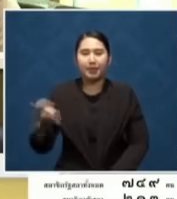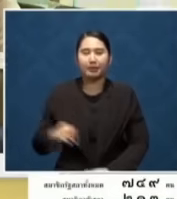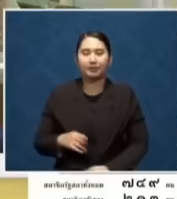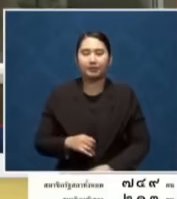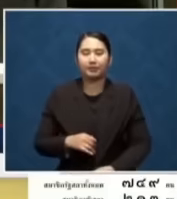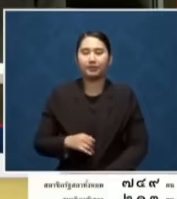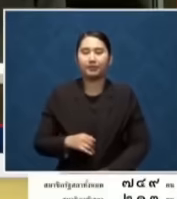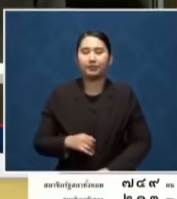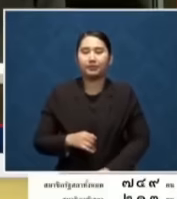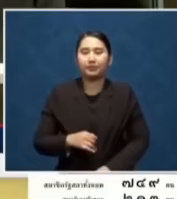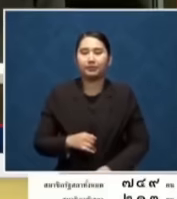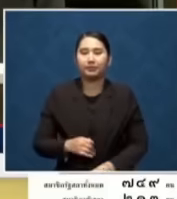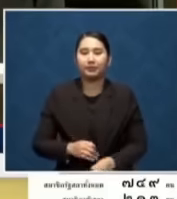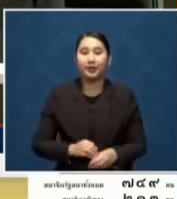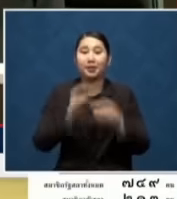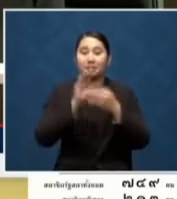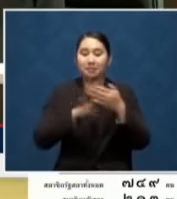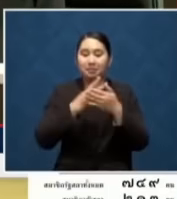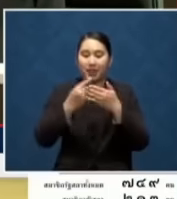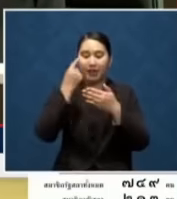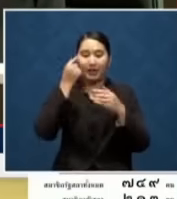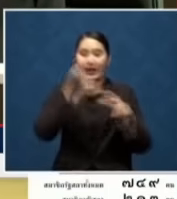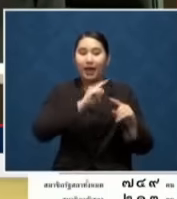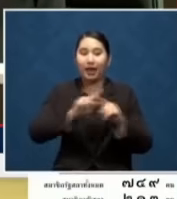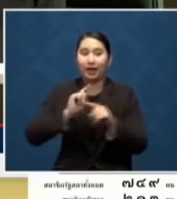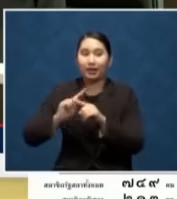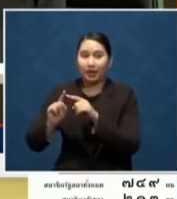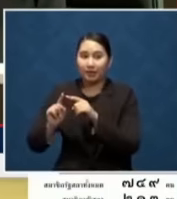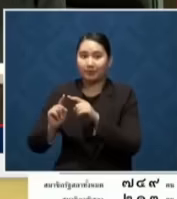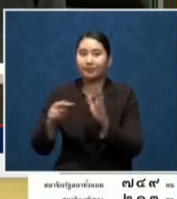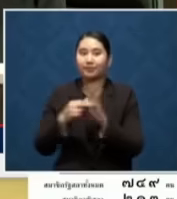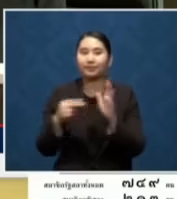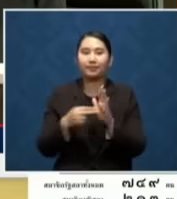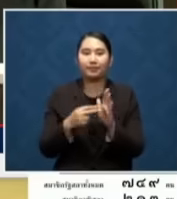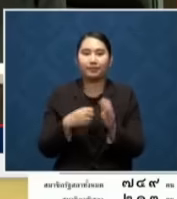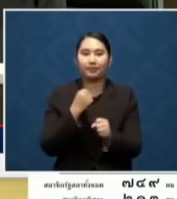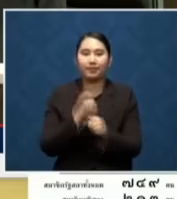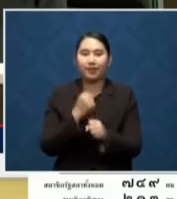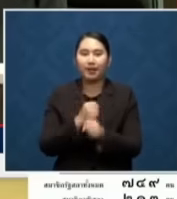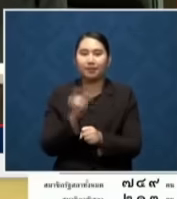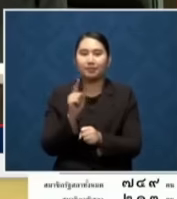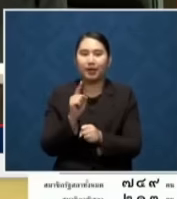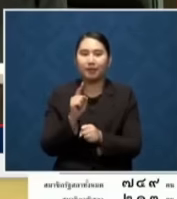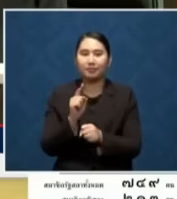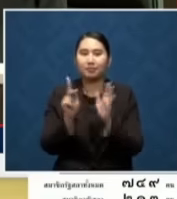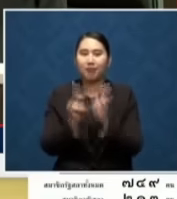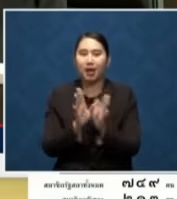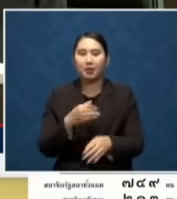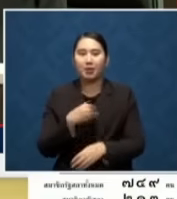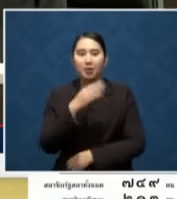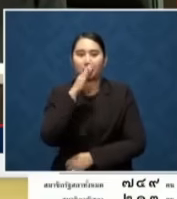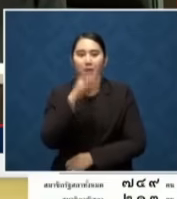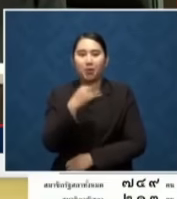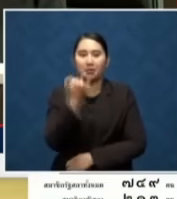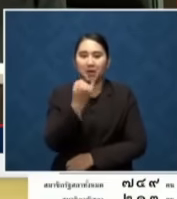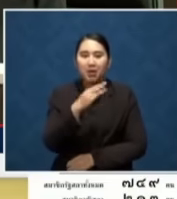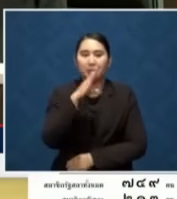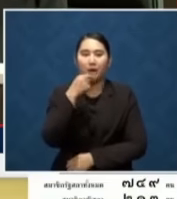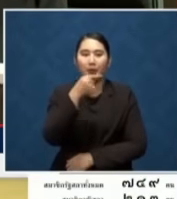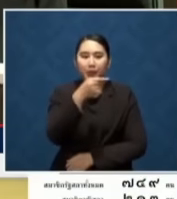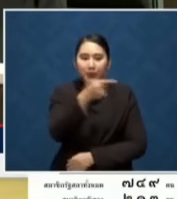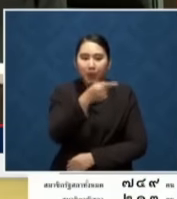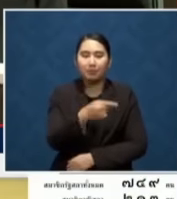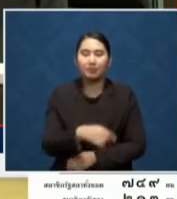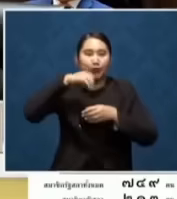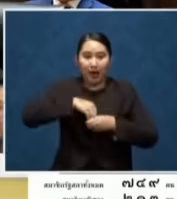การเสนอแนวคิดต่างๆให้มีการกระทำละเมิดจาบจ้วงล่วงลึกละเมิดสถาบันม